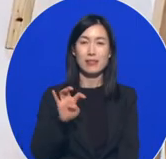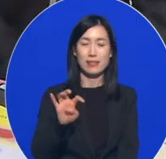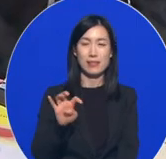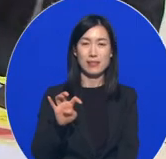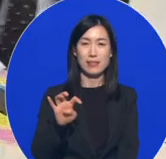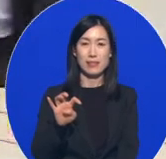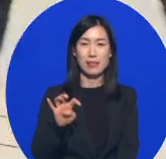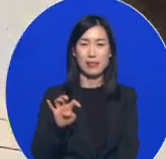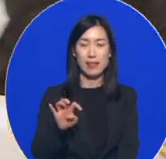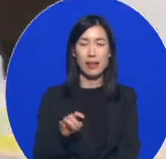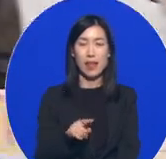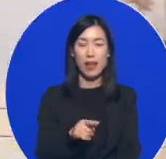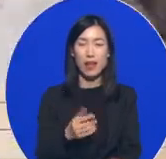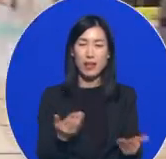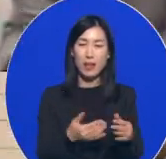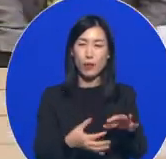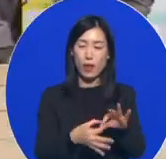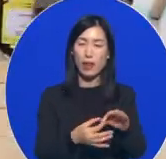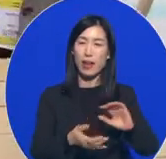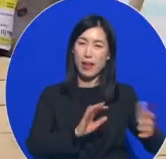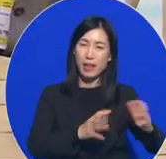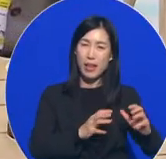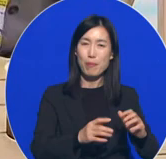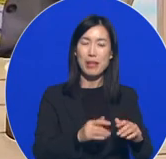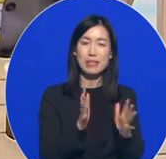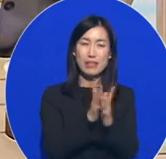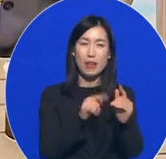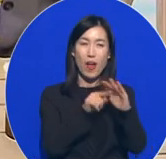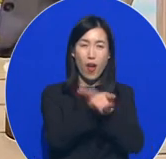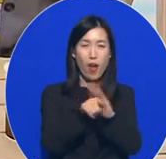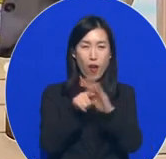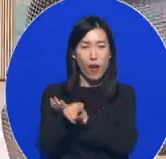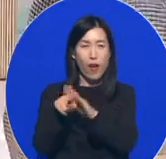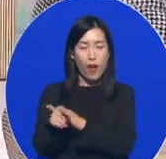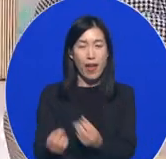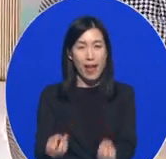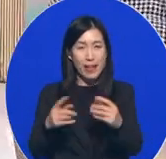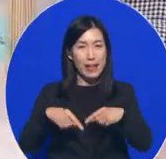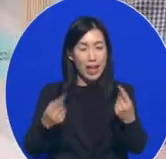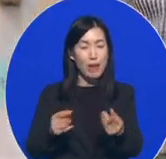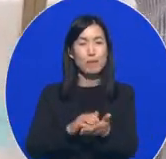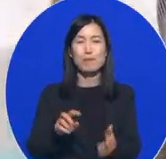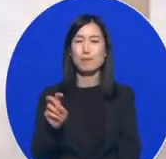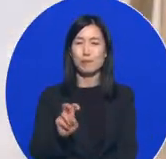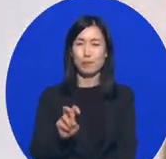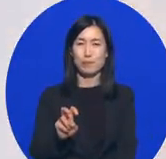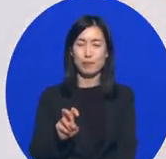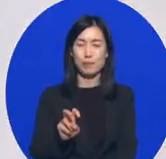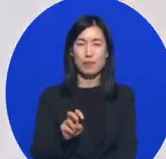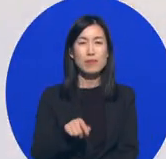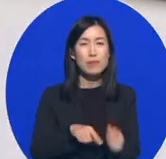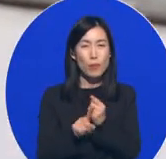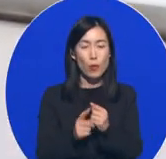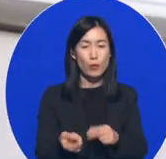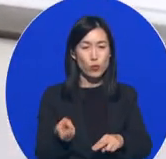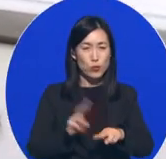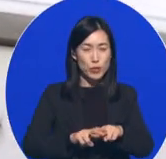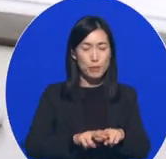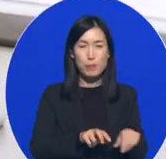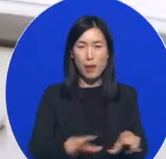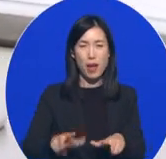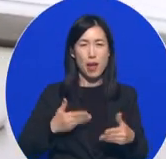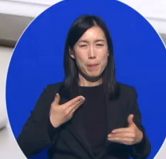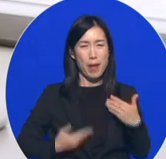가운데 업계 간담회 등 현장 행보만 20여 건입니다 숫자가 말해주듯 유장관 취임 직후부터